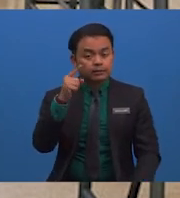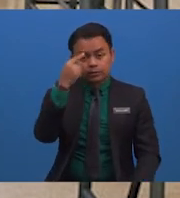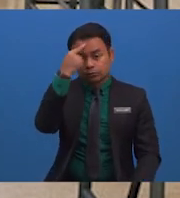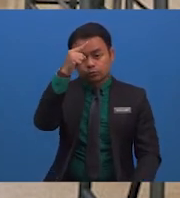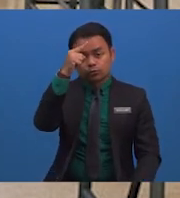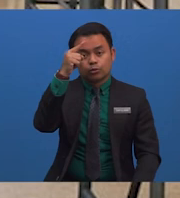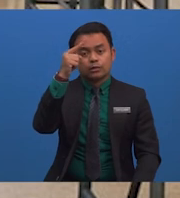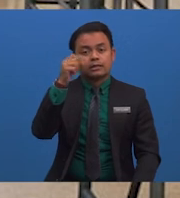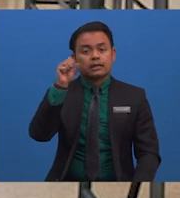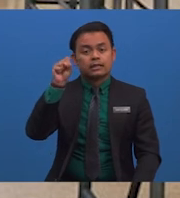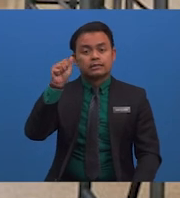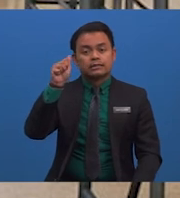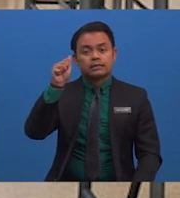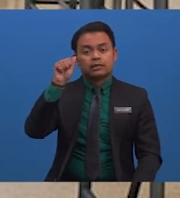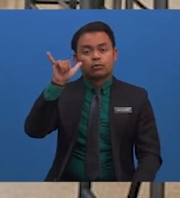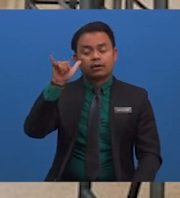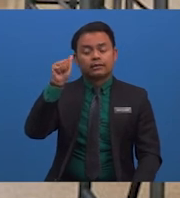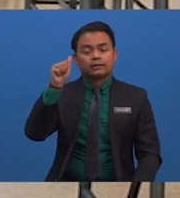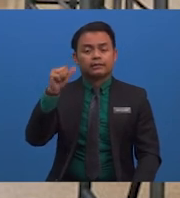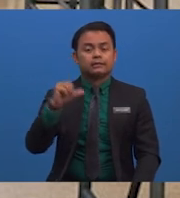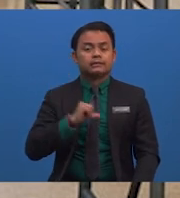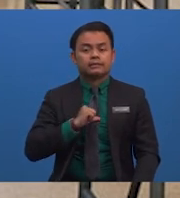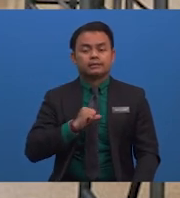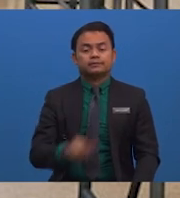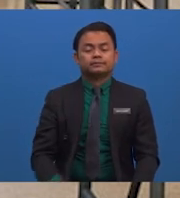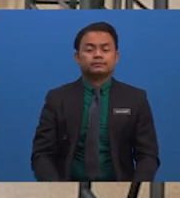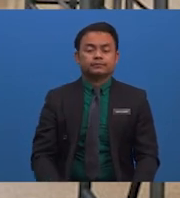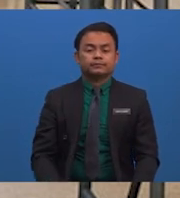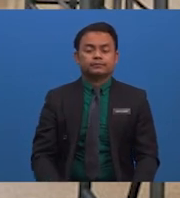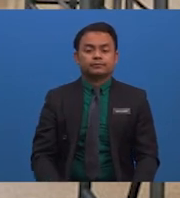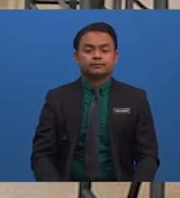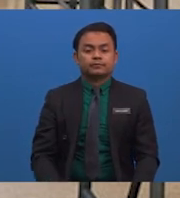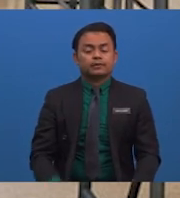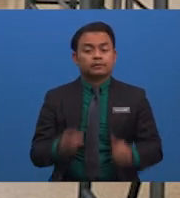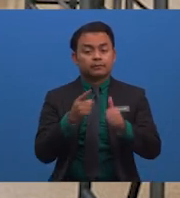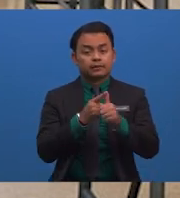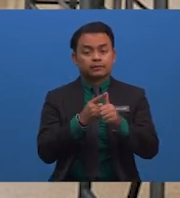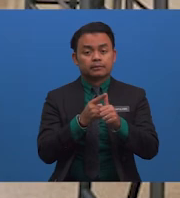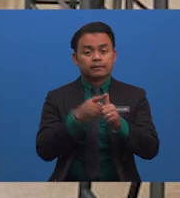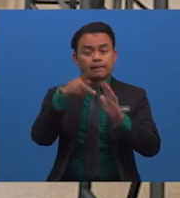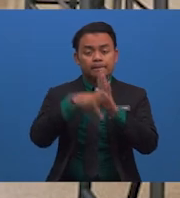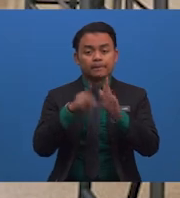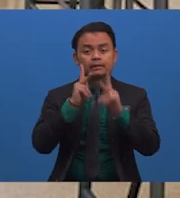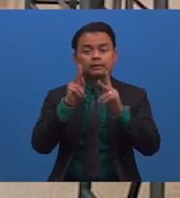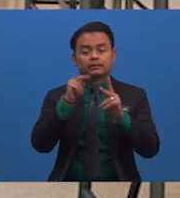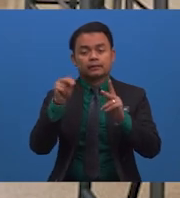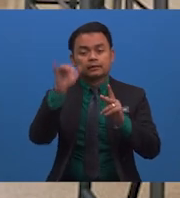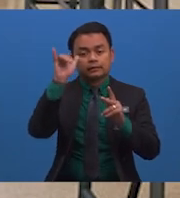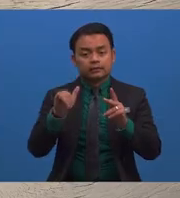ganti nama diri orang pertama ialah perkataan yang merujuk kepada orang